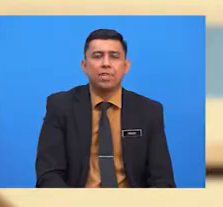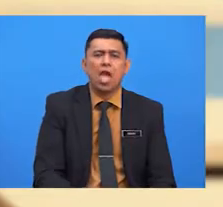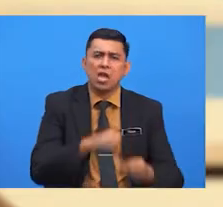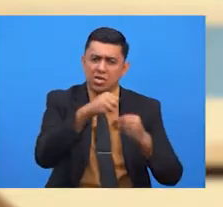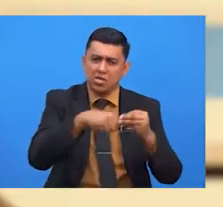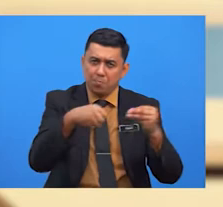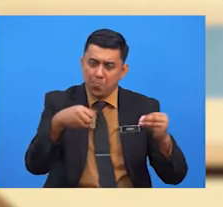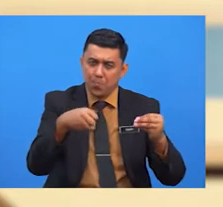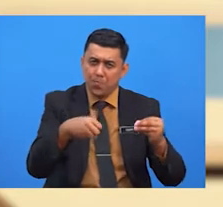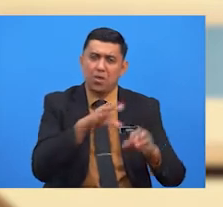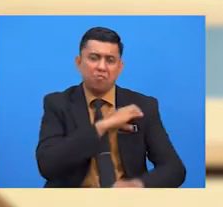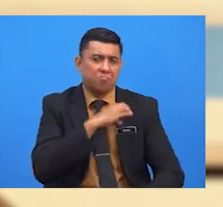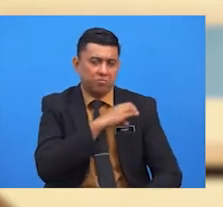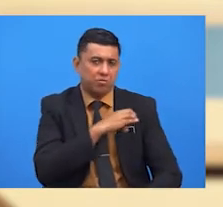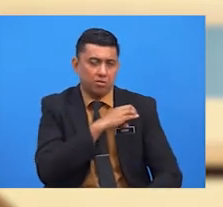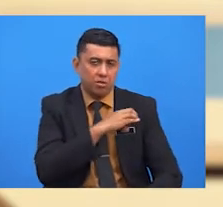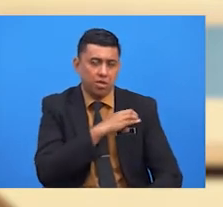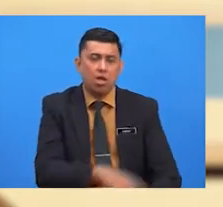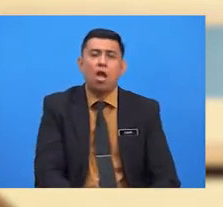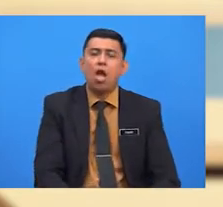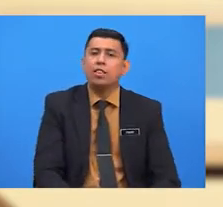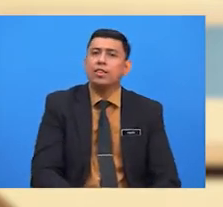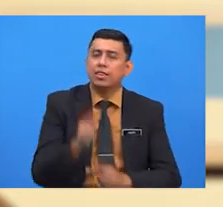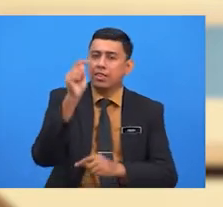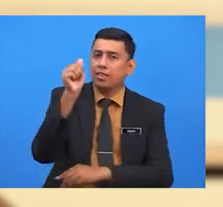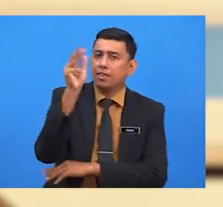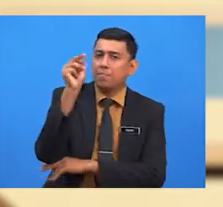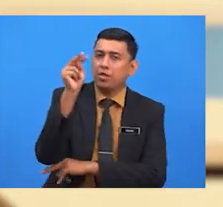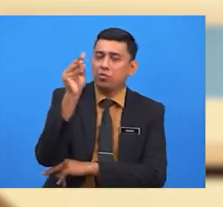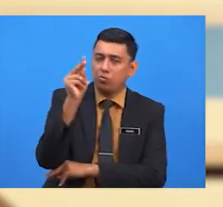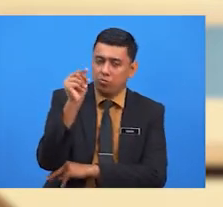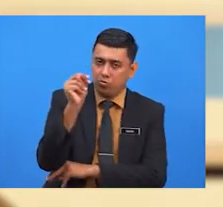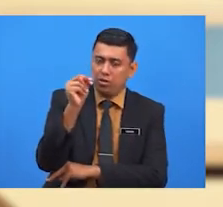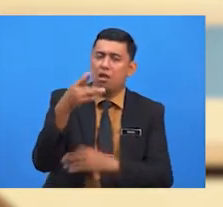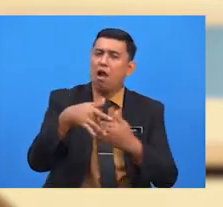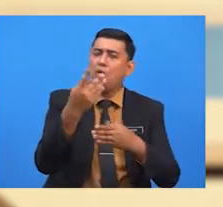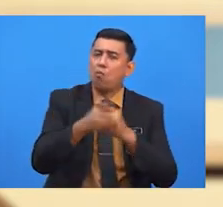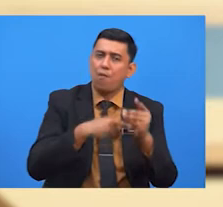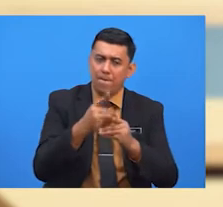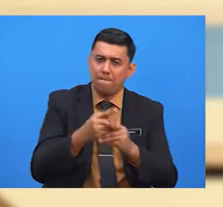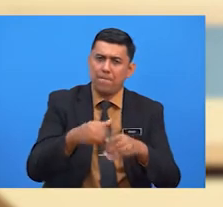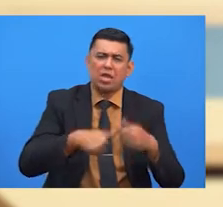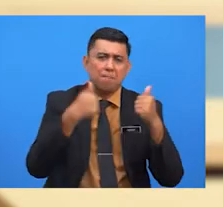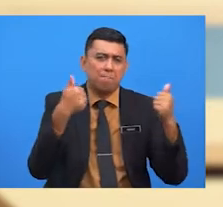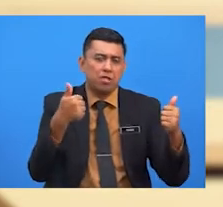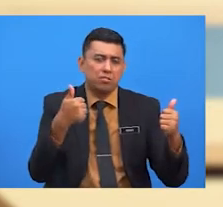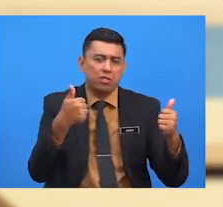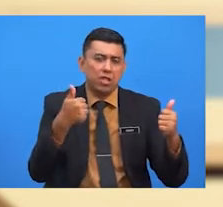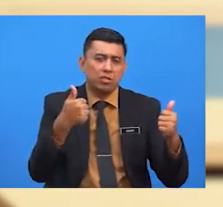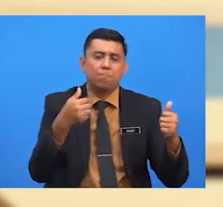Kesimpulan, ciri-ciri tamadun awal dunia telah memaparkan kehebatan pencapaian